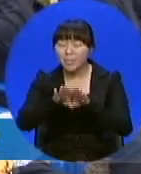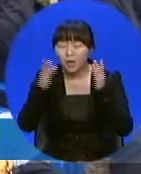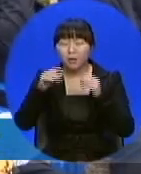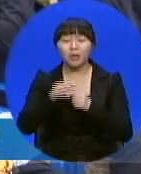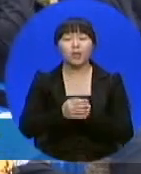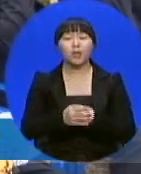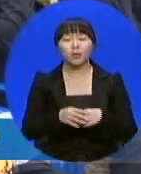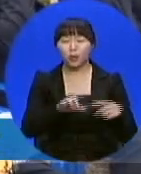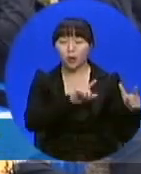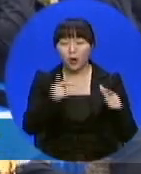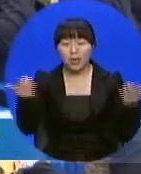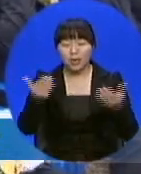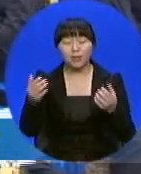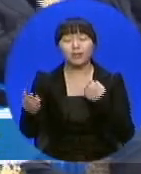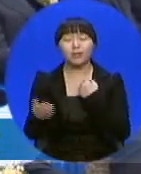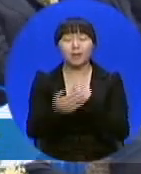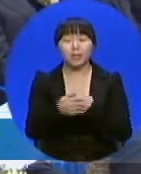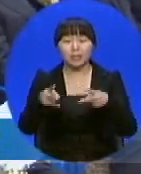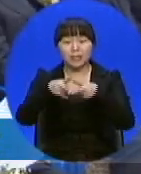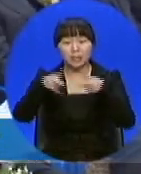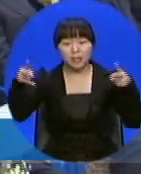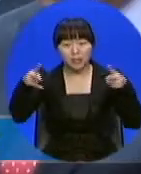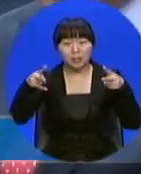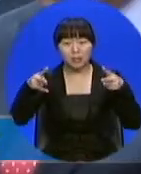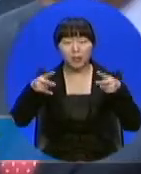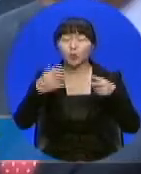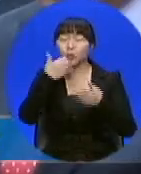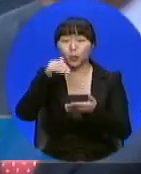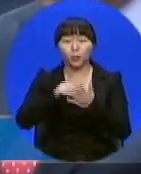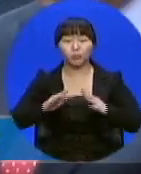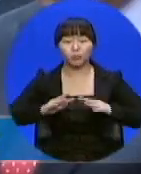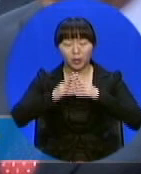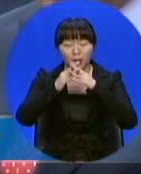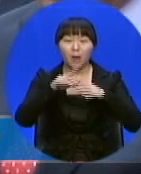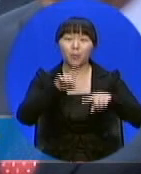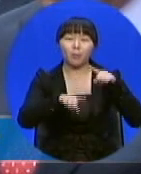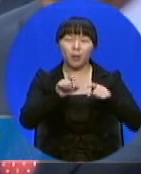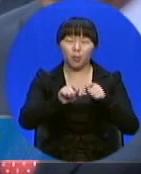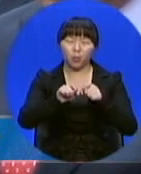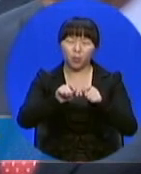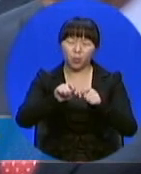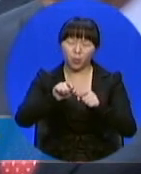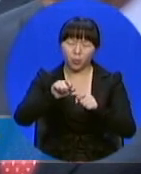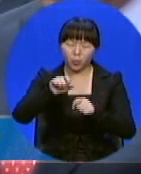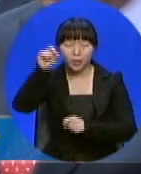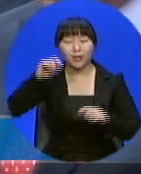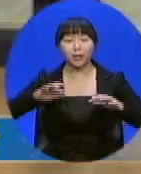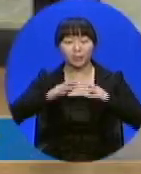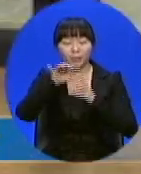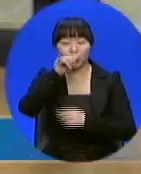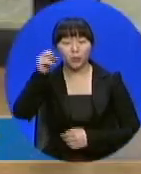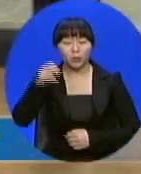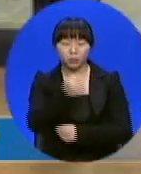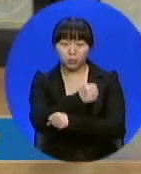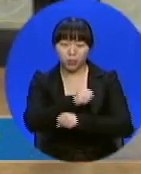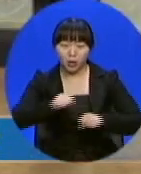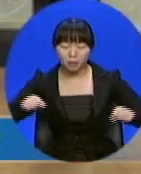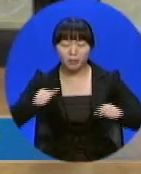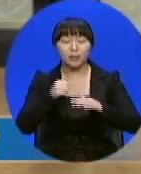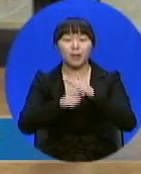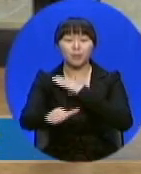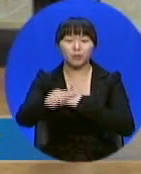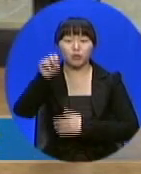일본의 영사 업무를 위해 지어진 2층 석조 건축물로 목포에 현존하는 근대 건축물 중 가장 오래되고 규모가 큰